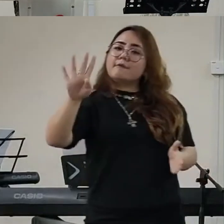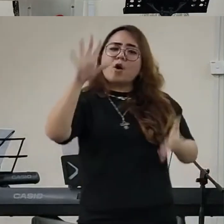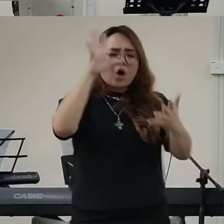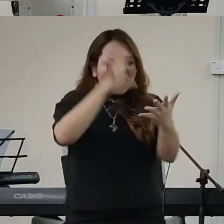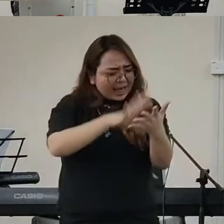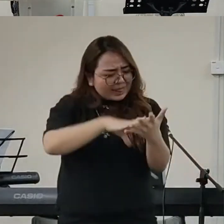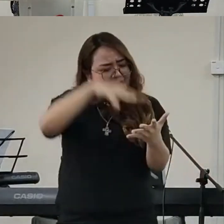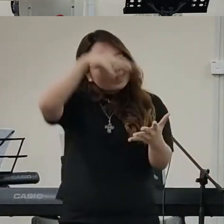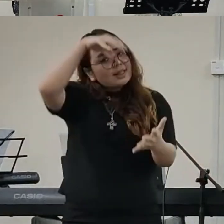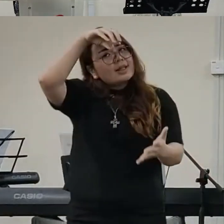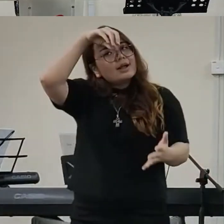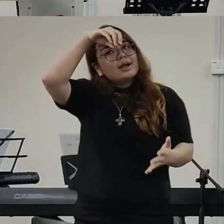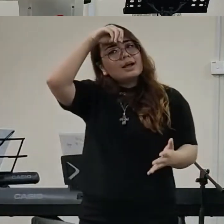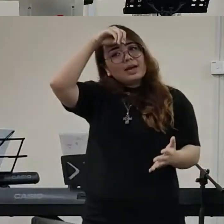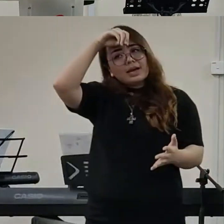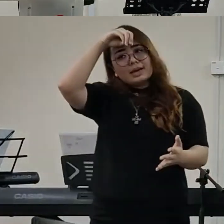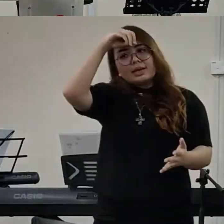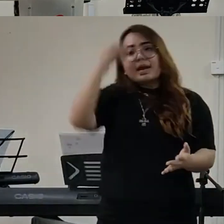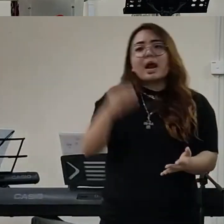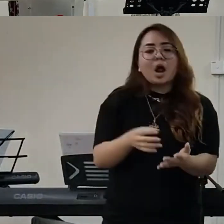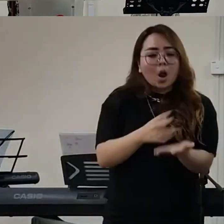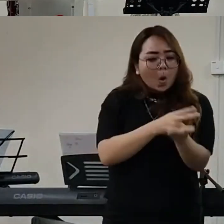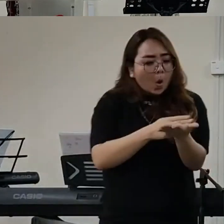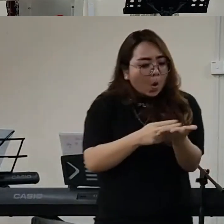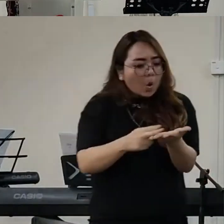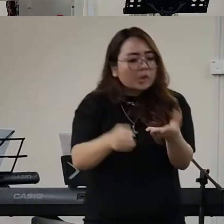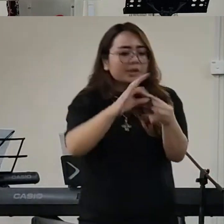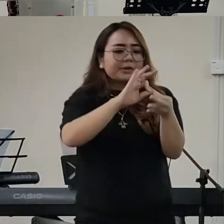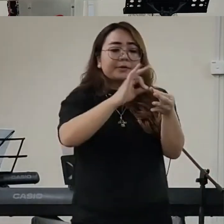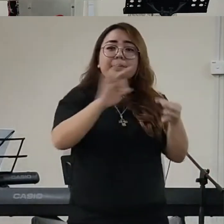结书第三十四章